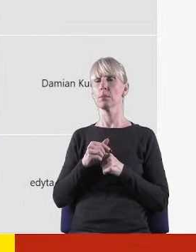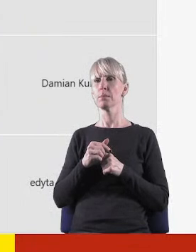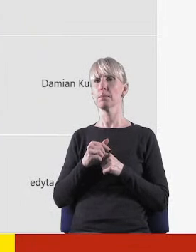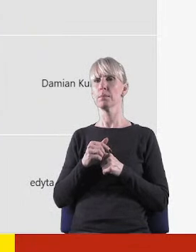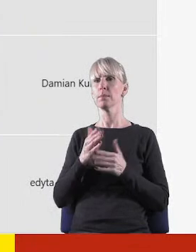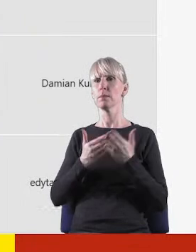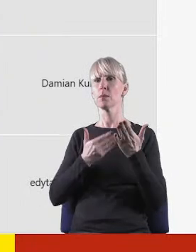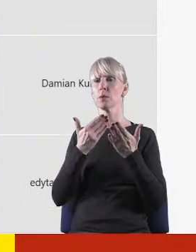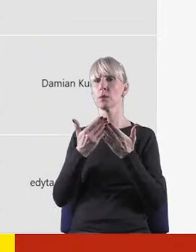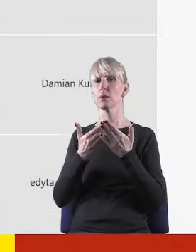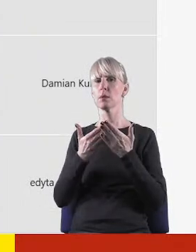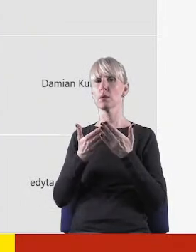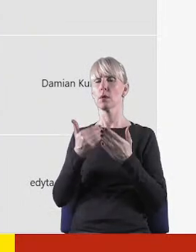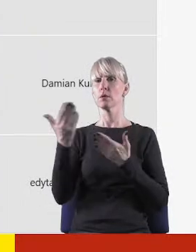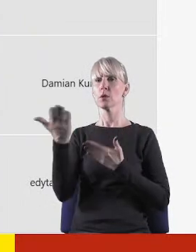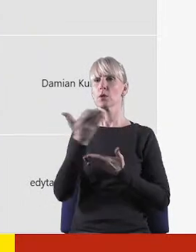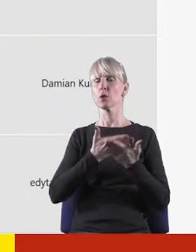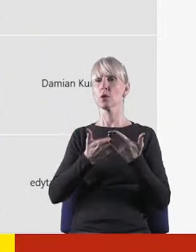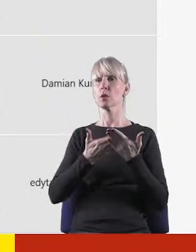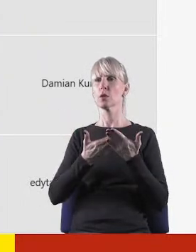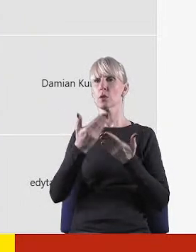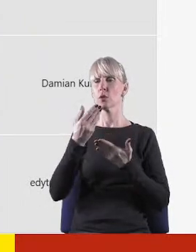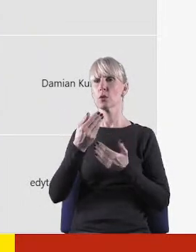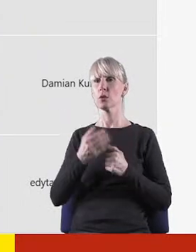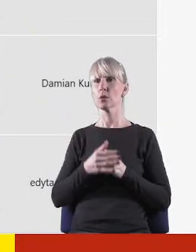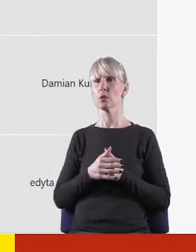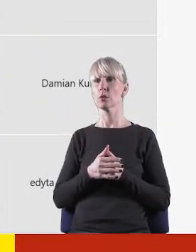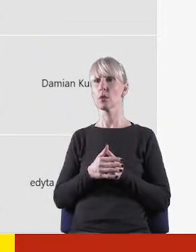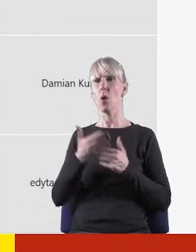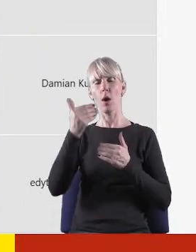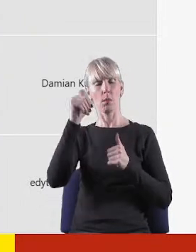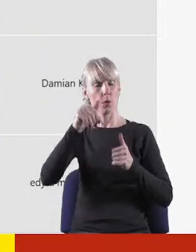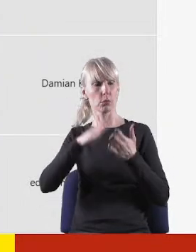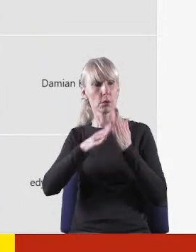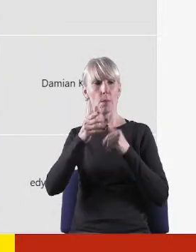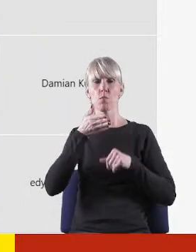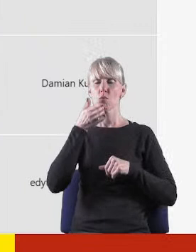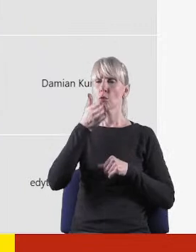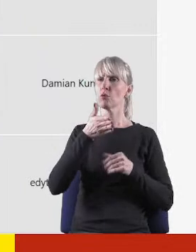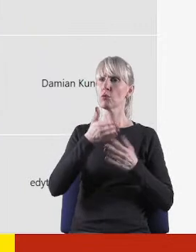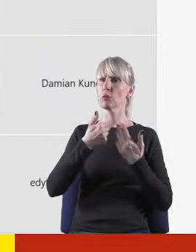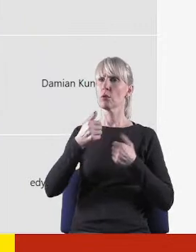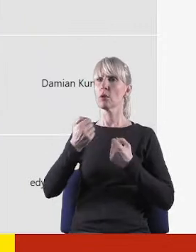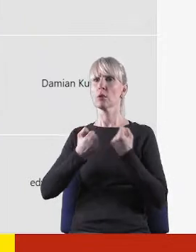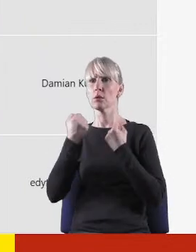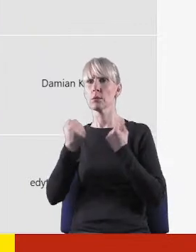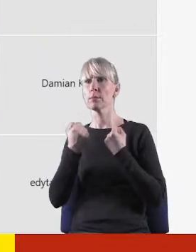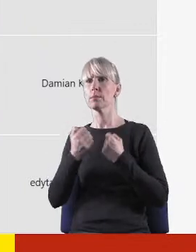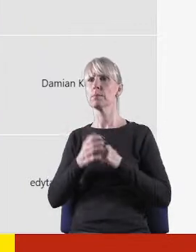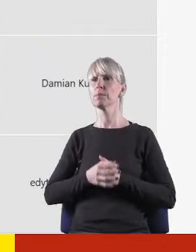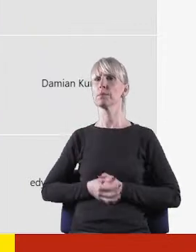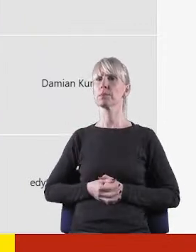w naszych szkołach kwalifikacjami, bo to naprawdę pomaga w rozwoju naszych szkół.